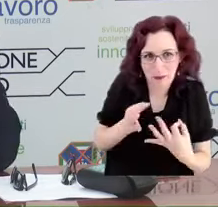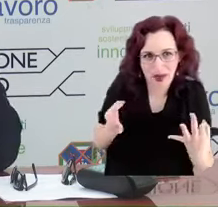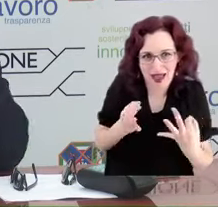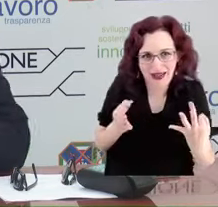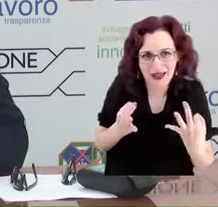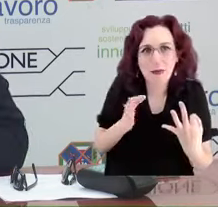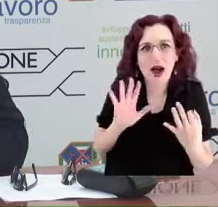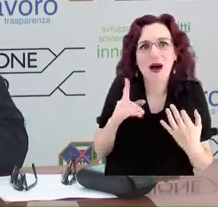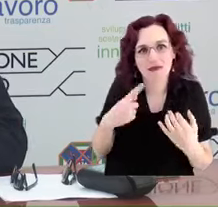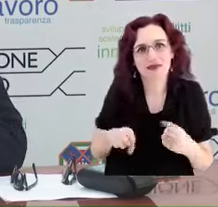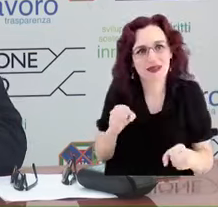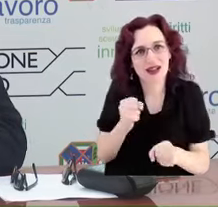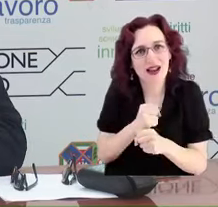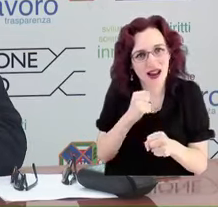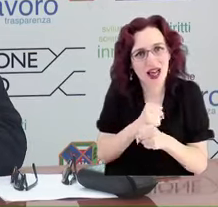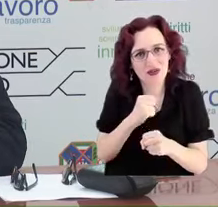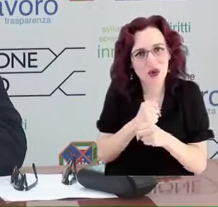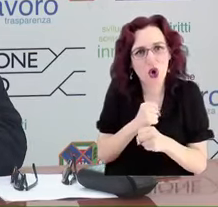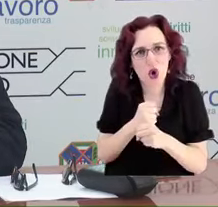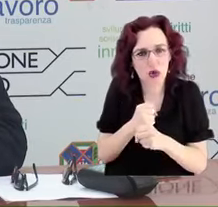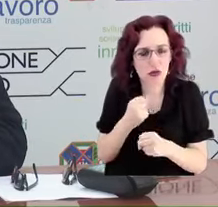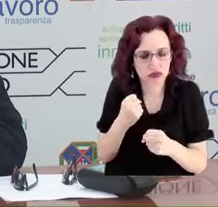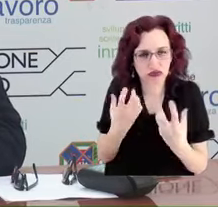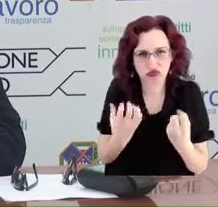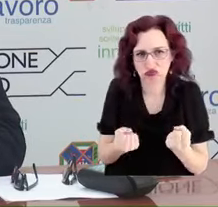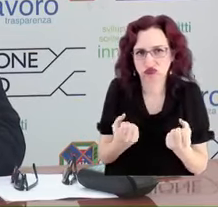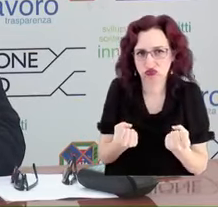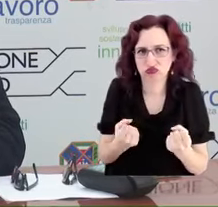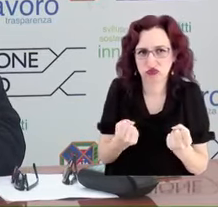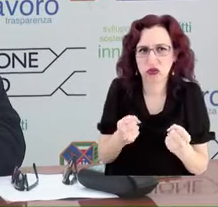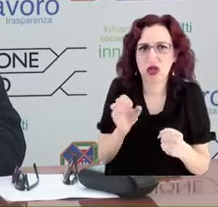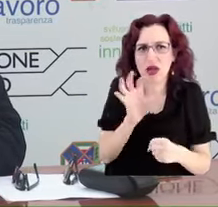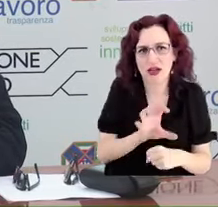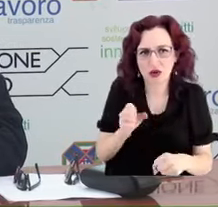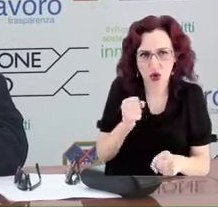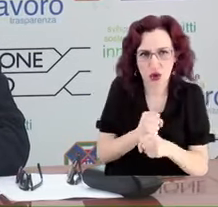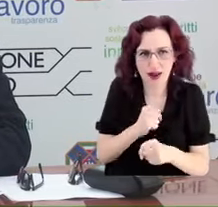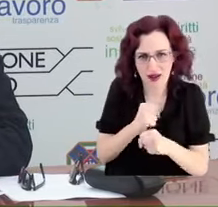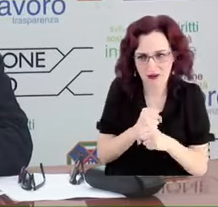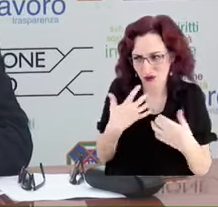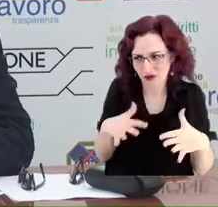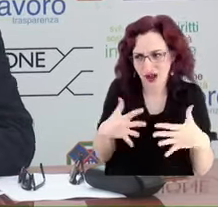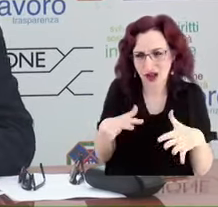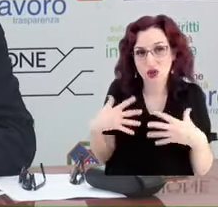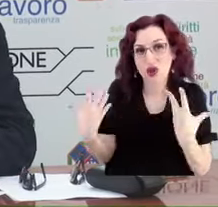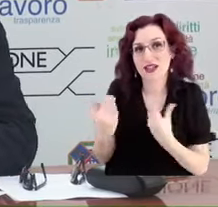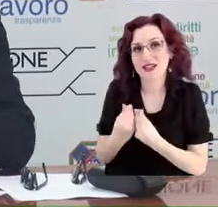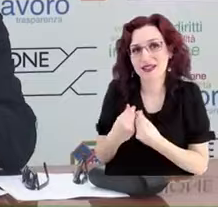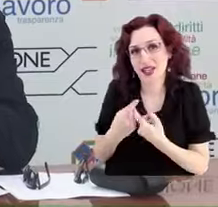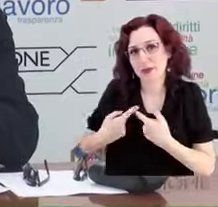su cui come regione assieme ha lavorato ovviamente e assieme alla giunta stiamo procedendo